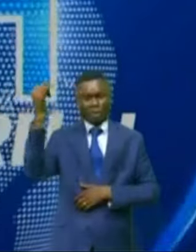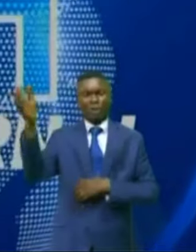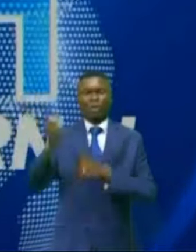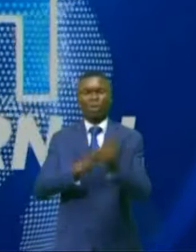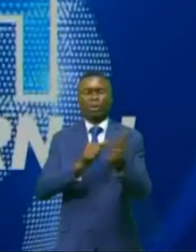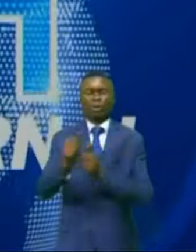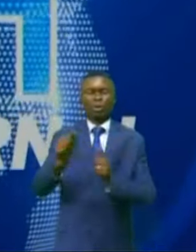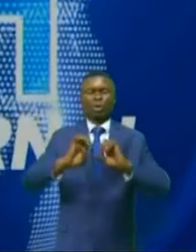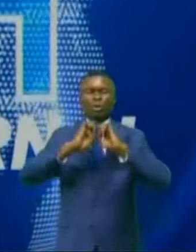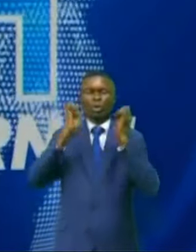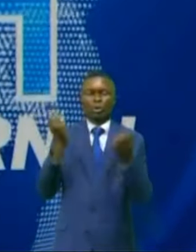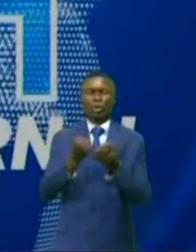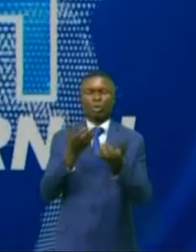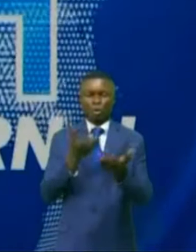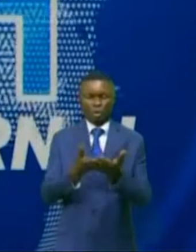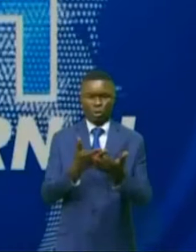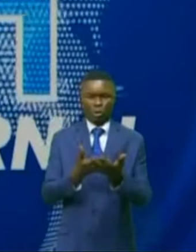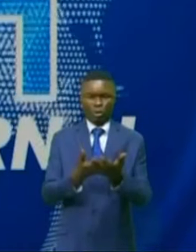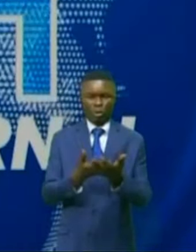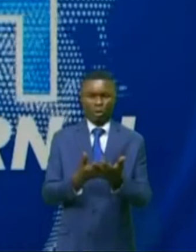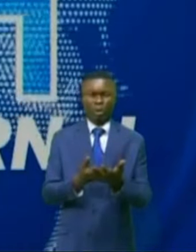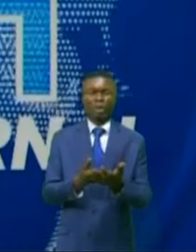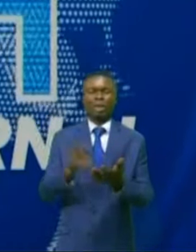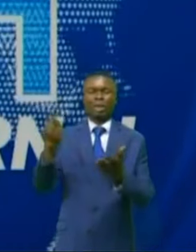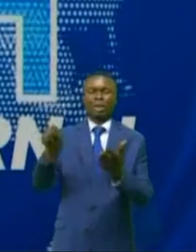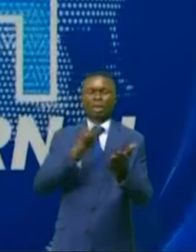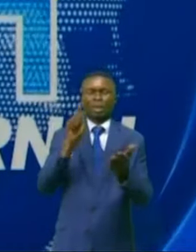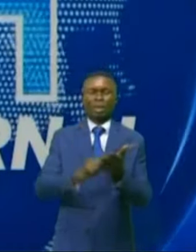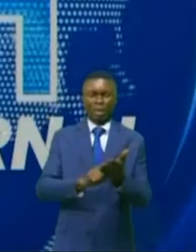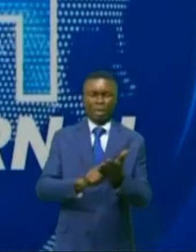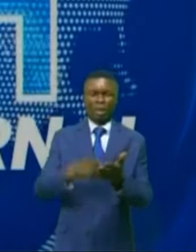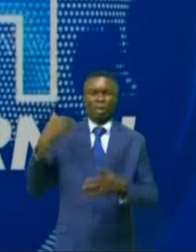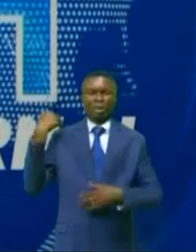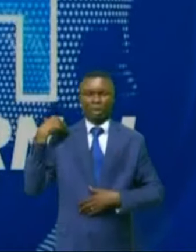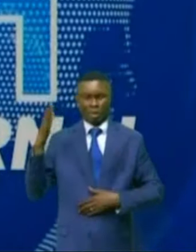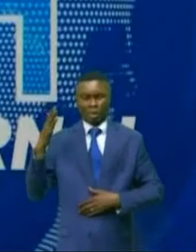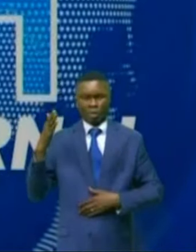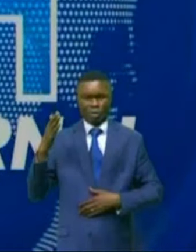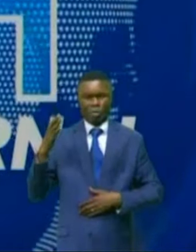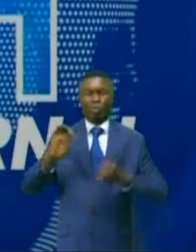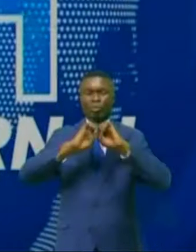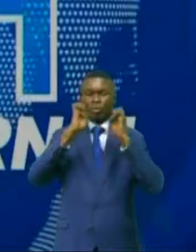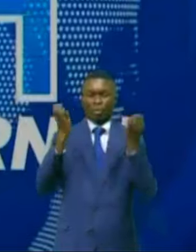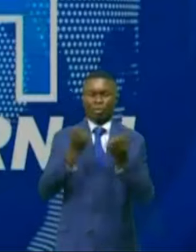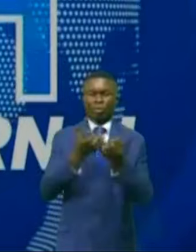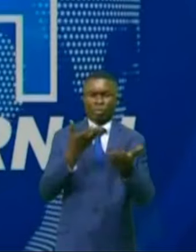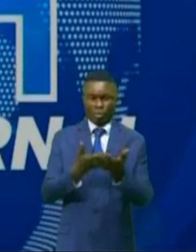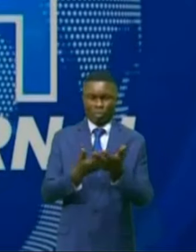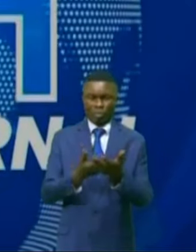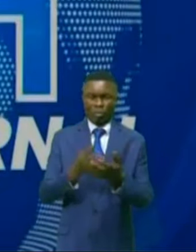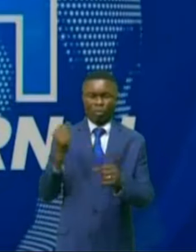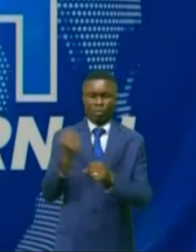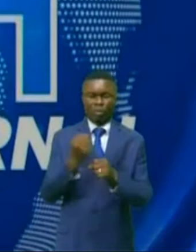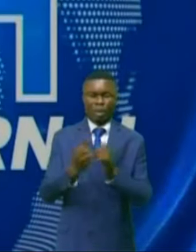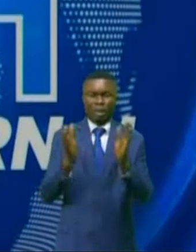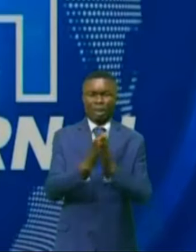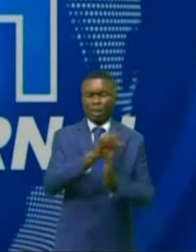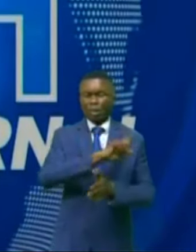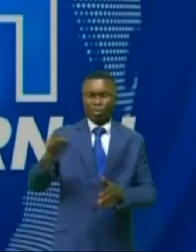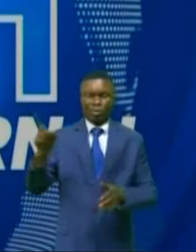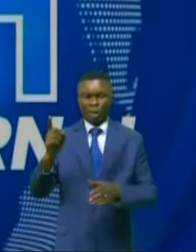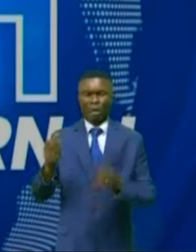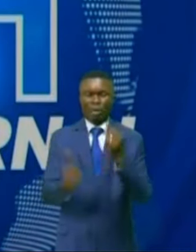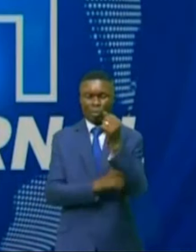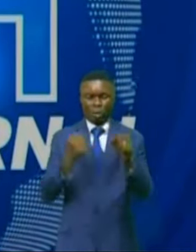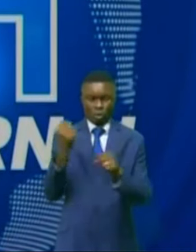déstabiliser cette firme respectueuse des textes légaux. Vous le savez, cette entreprise emploie près de 10 000 travailleurs.